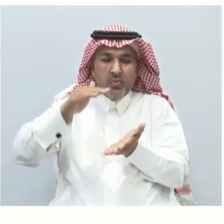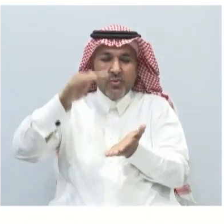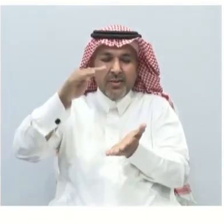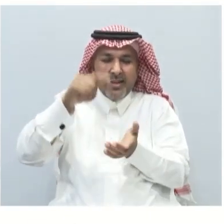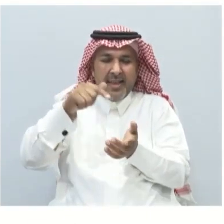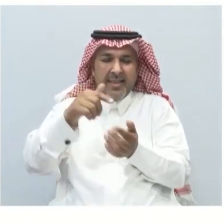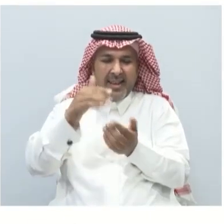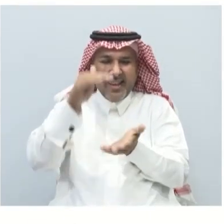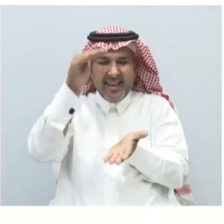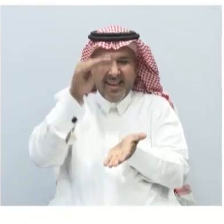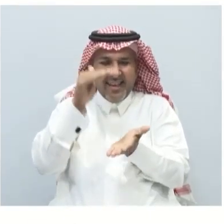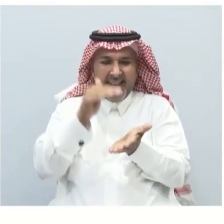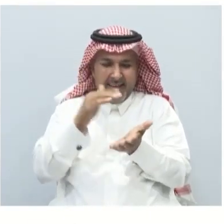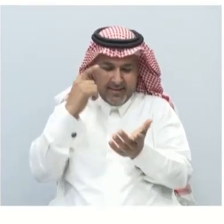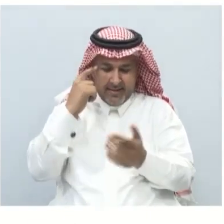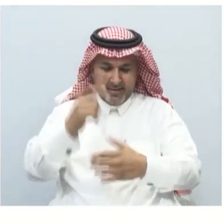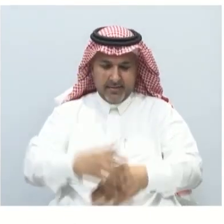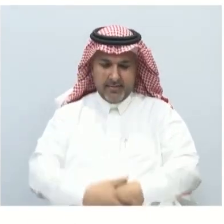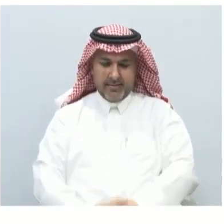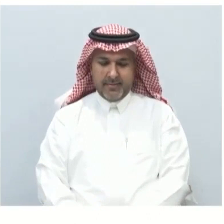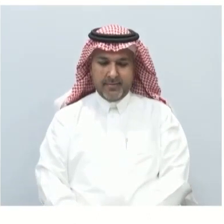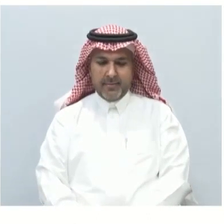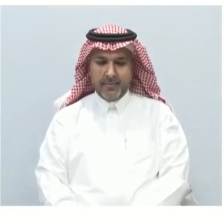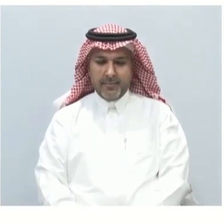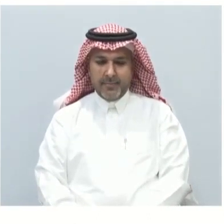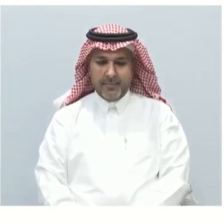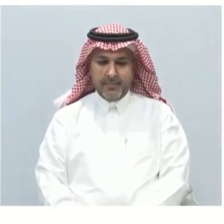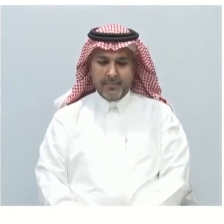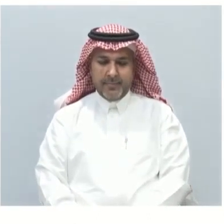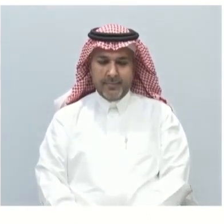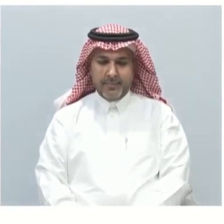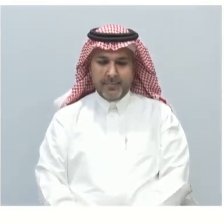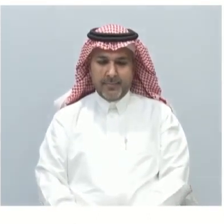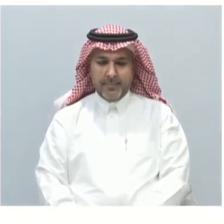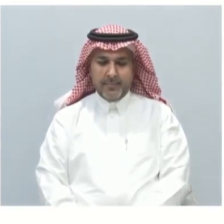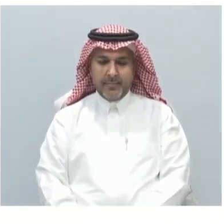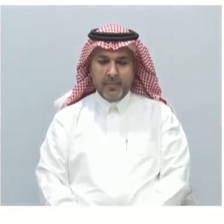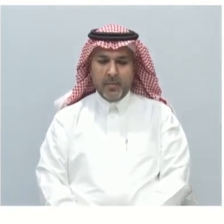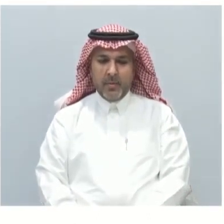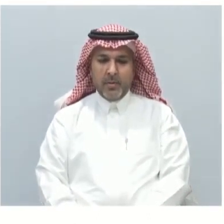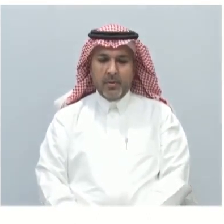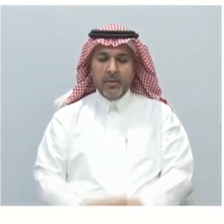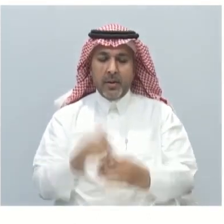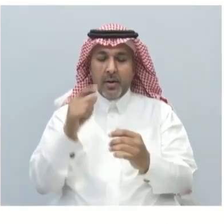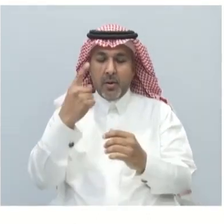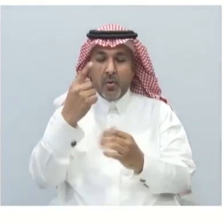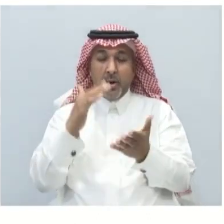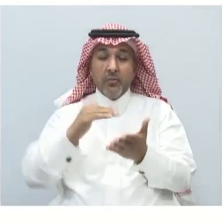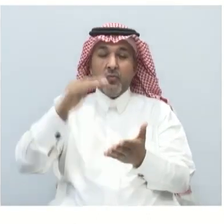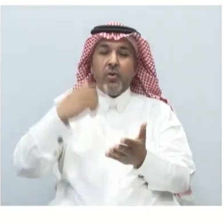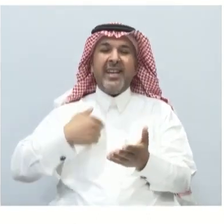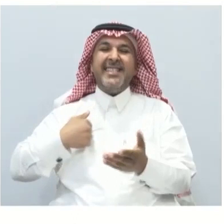ايها الاخوه الكرام اذا كان الاساس اكبر من واحد حنسميها داله نمو السي